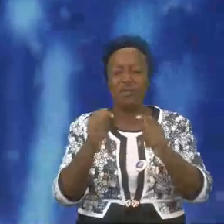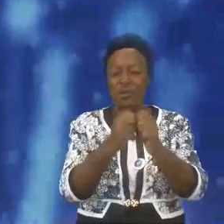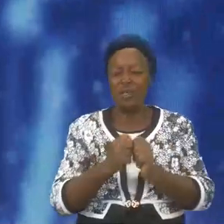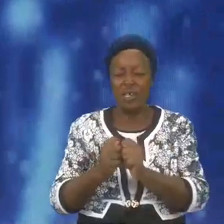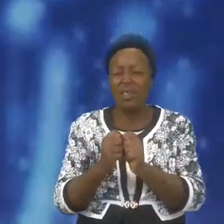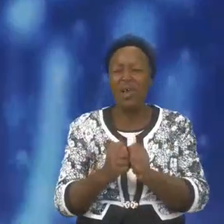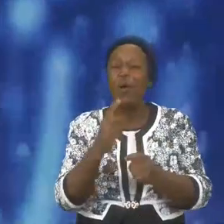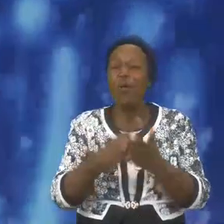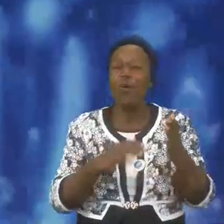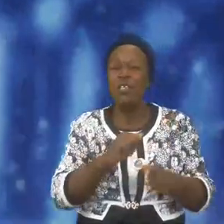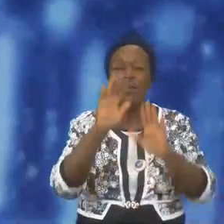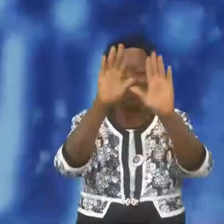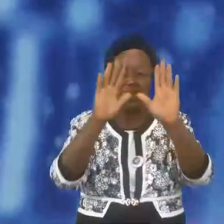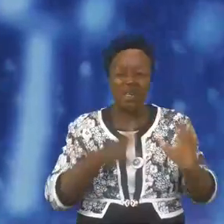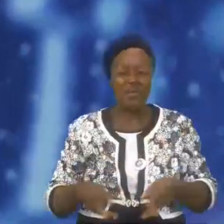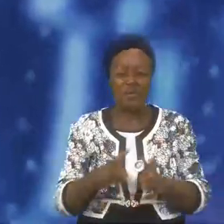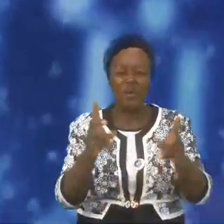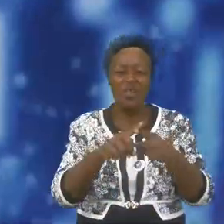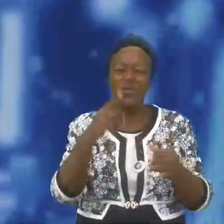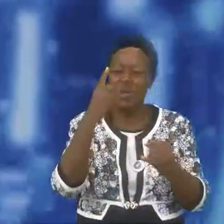rassemblés. Que